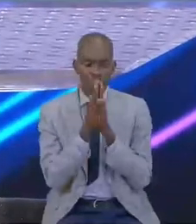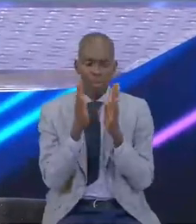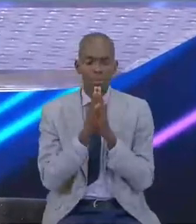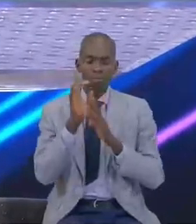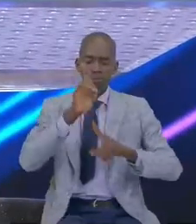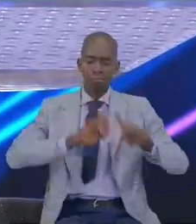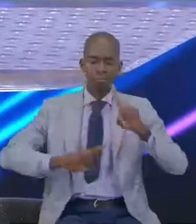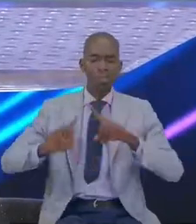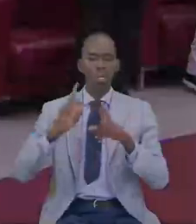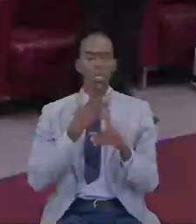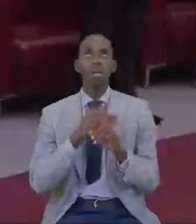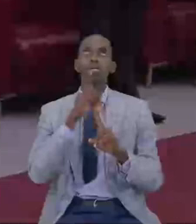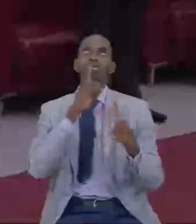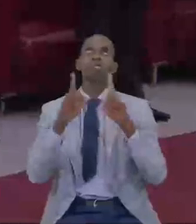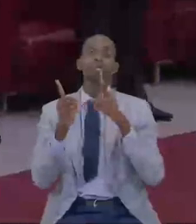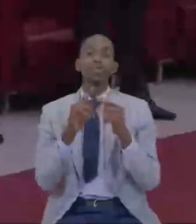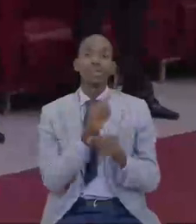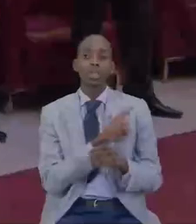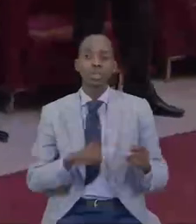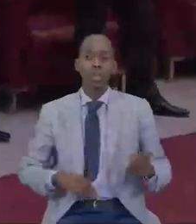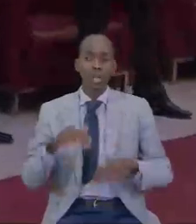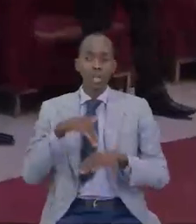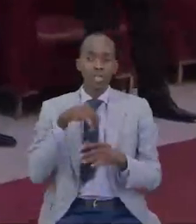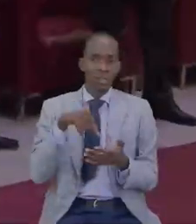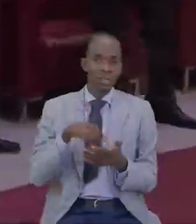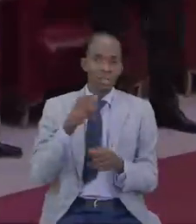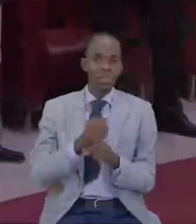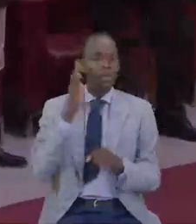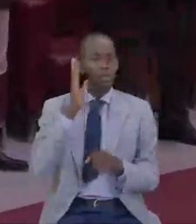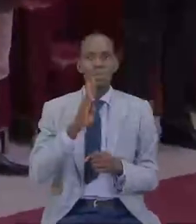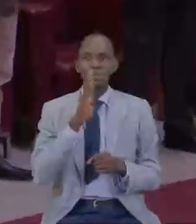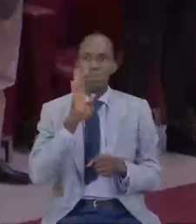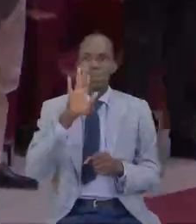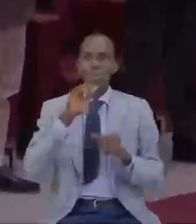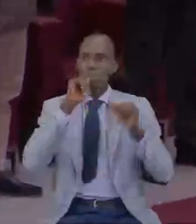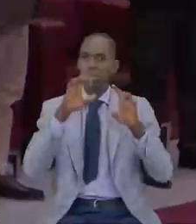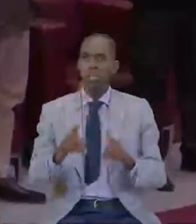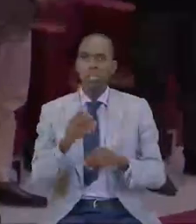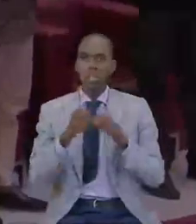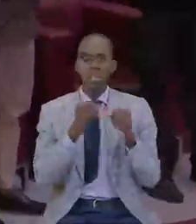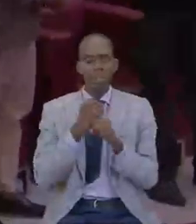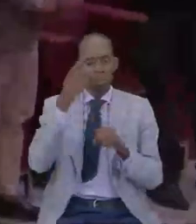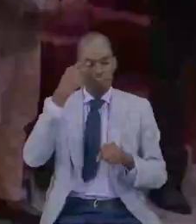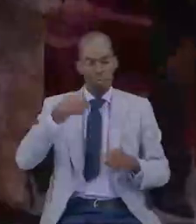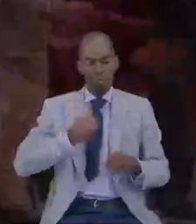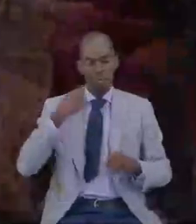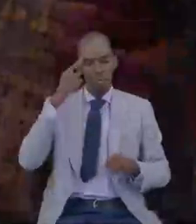parle à Dieu. Que cette année soit une année bénie pour toi, pour moi, pour tout le monde et pour nous tous.